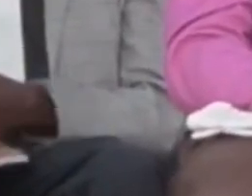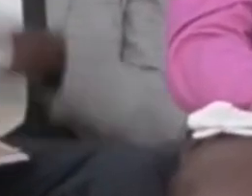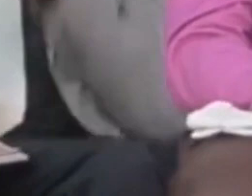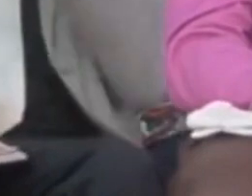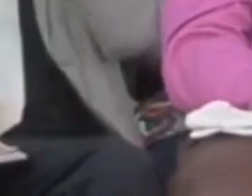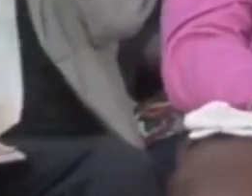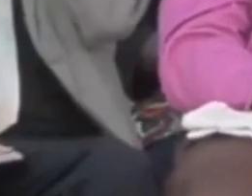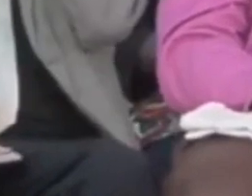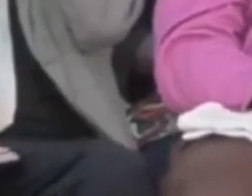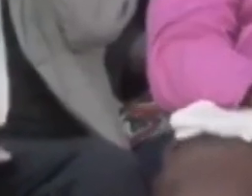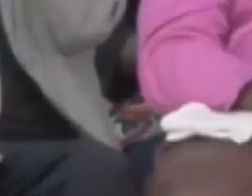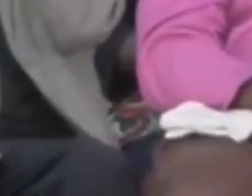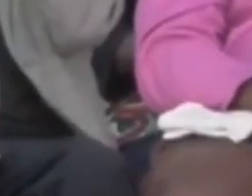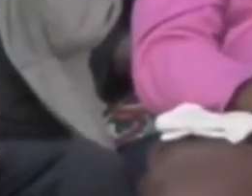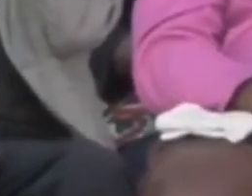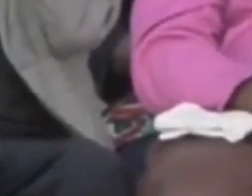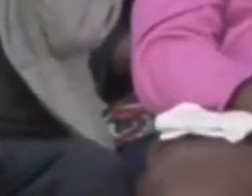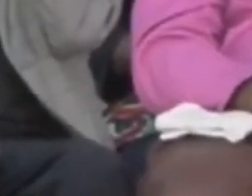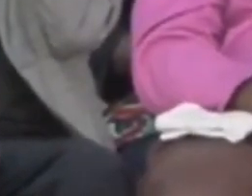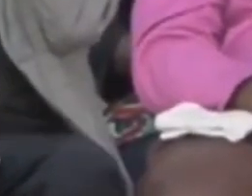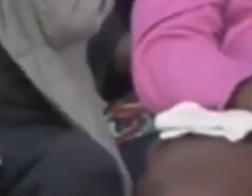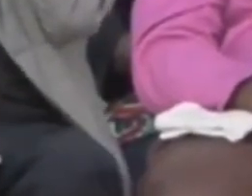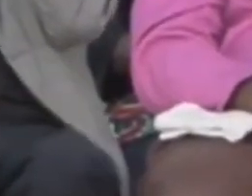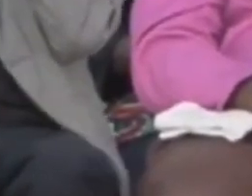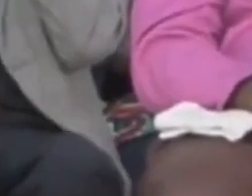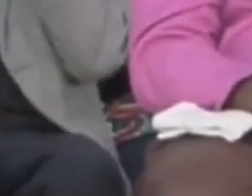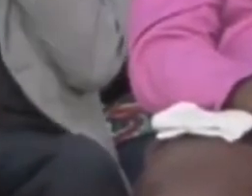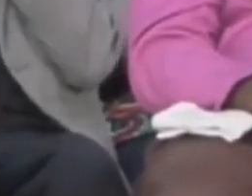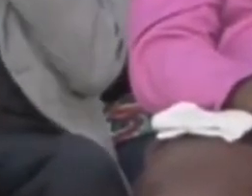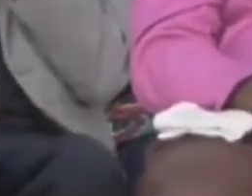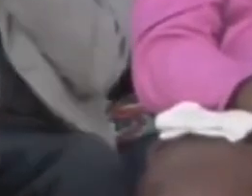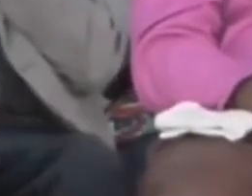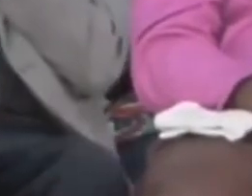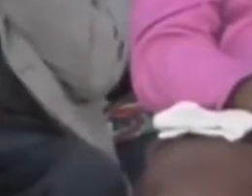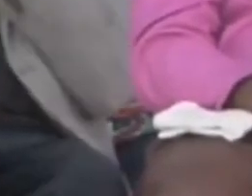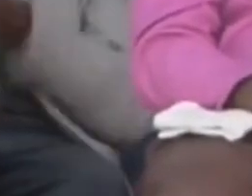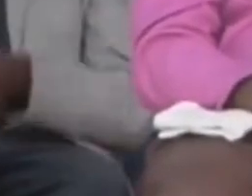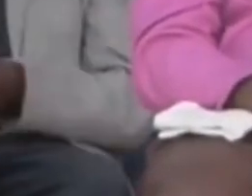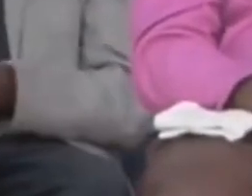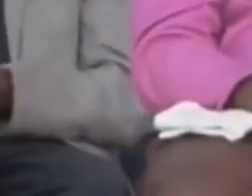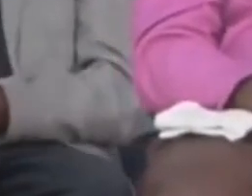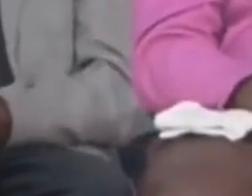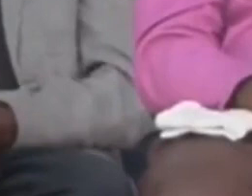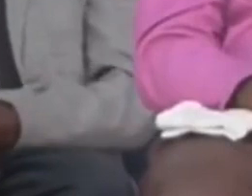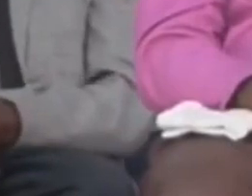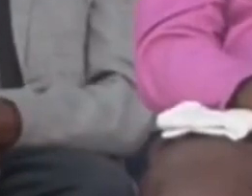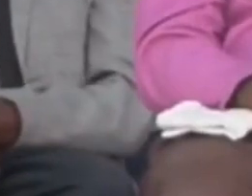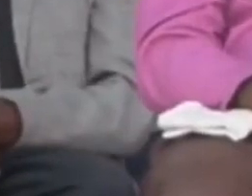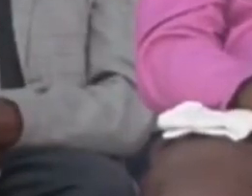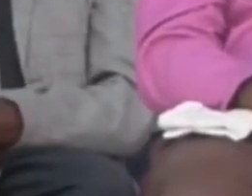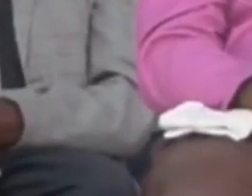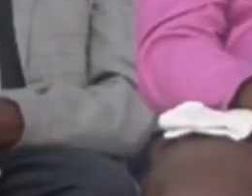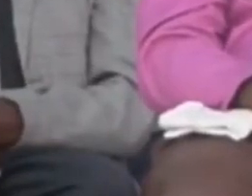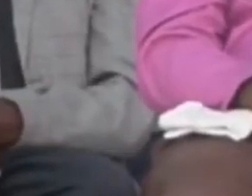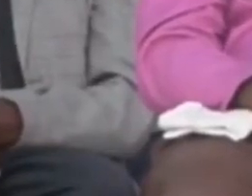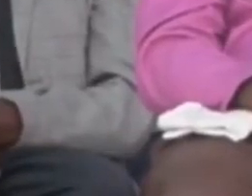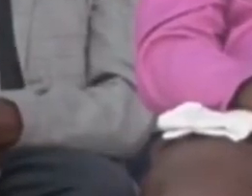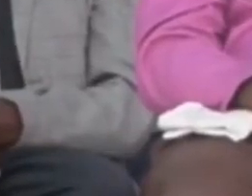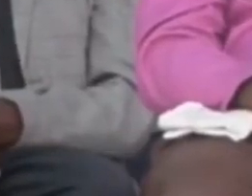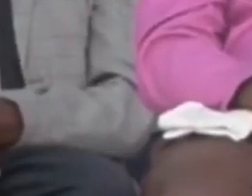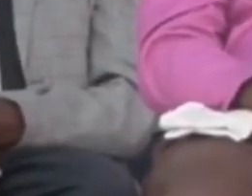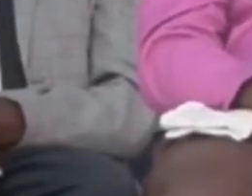kwamba sisi ni inchi ya demokrasia. Sisi ni inchi ambayo